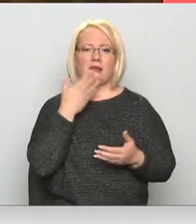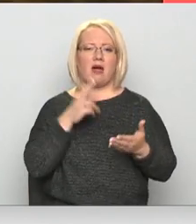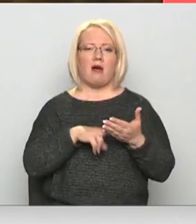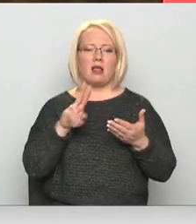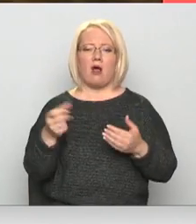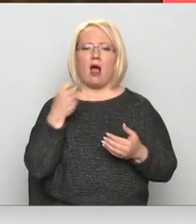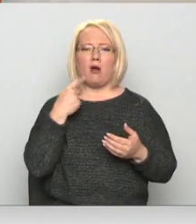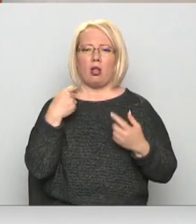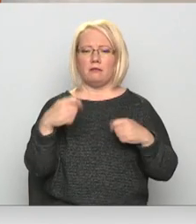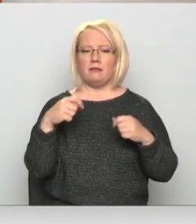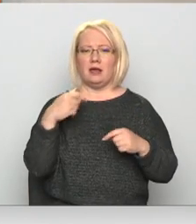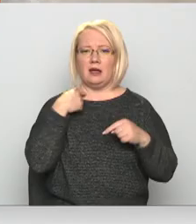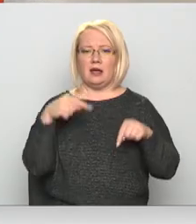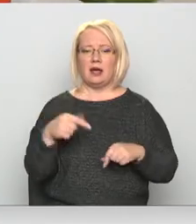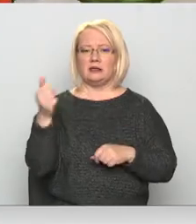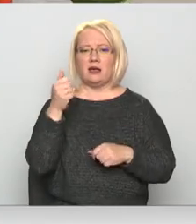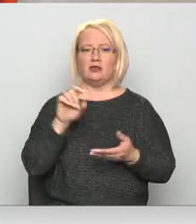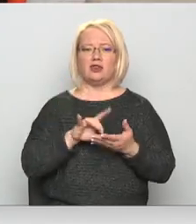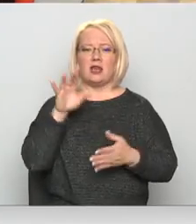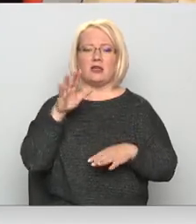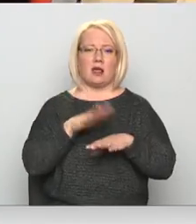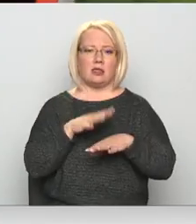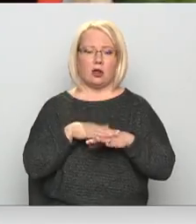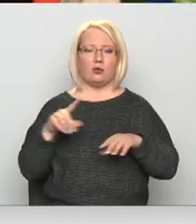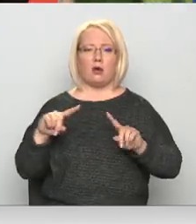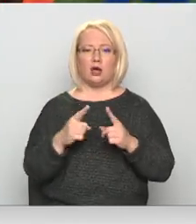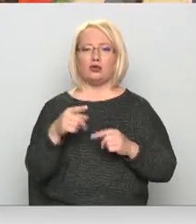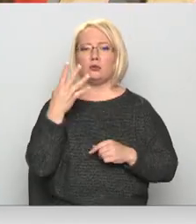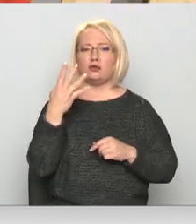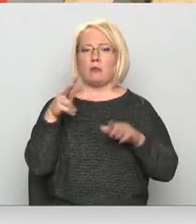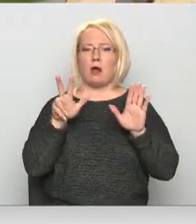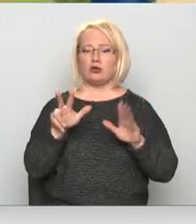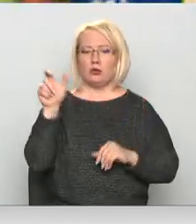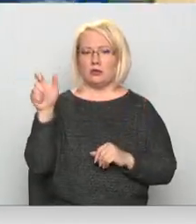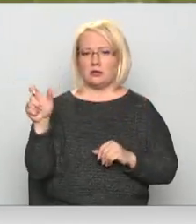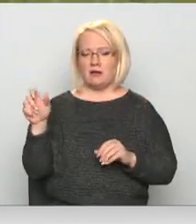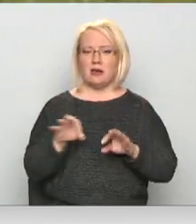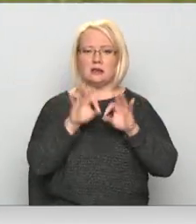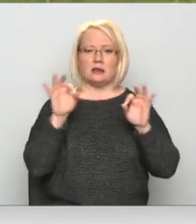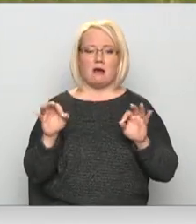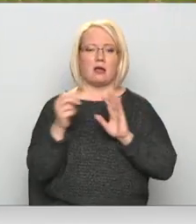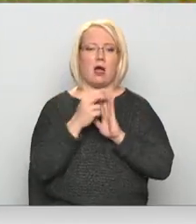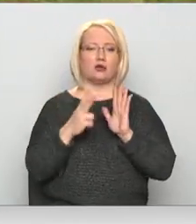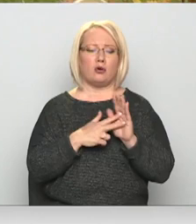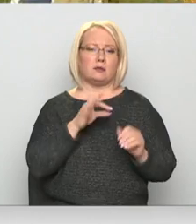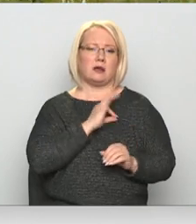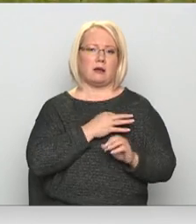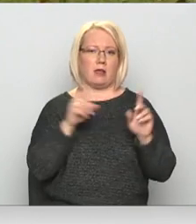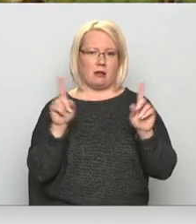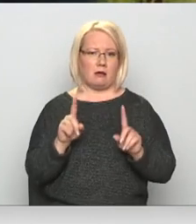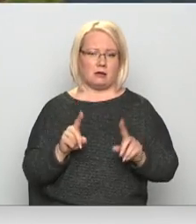aprit Rīgā, īpaši centrāla tirgū. Tur aizturētas 48 personas, uzsākti 18 krimināla